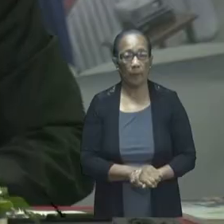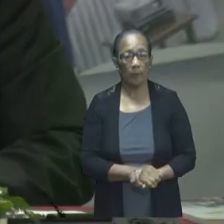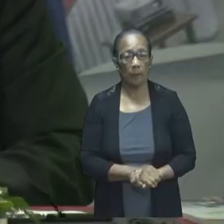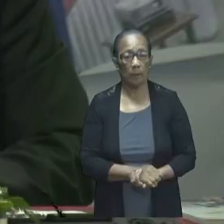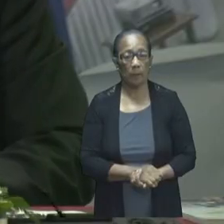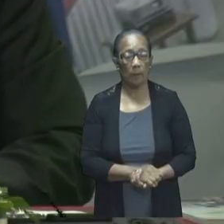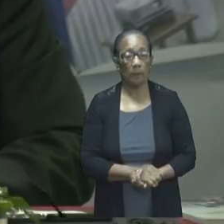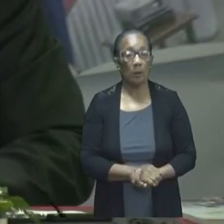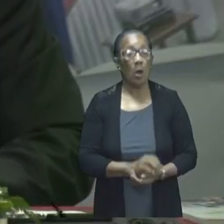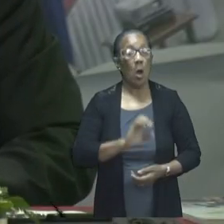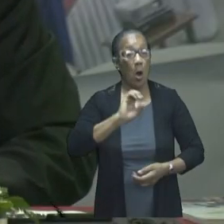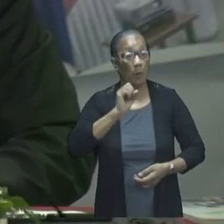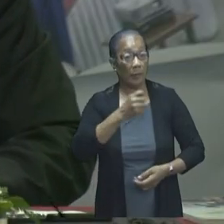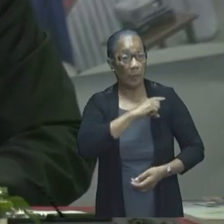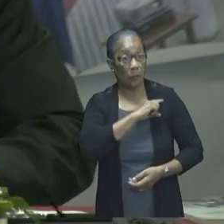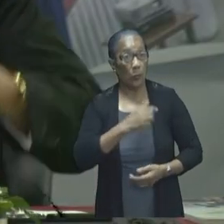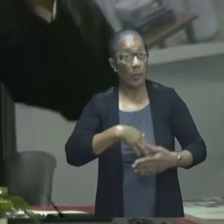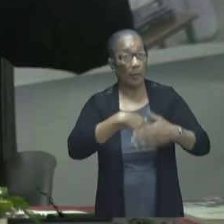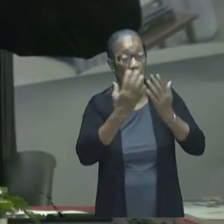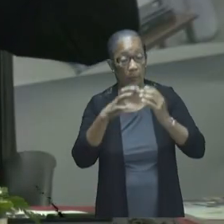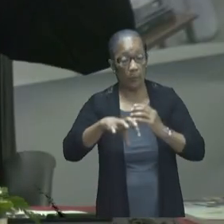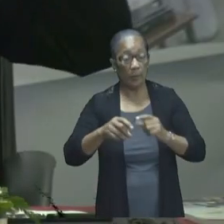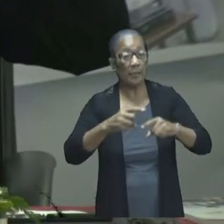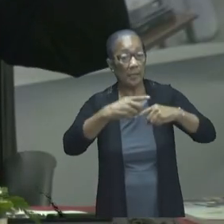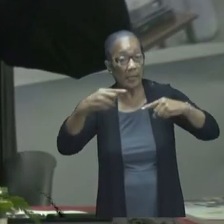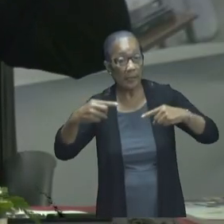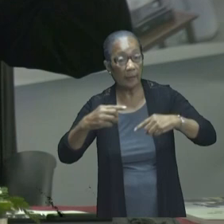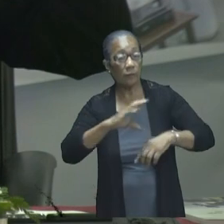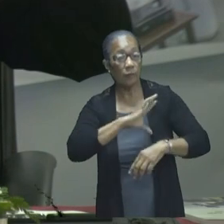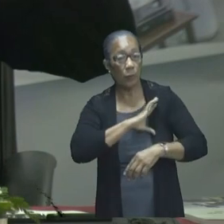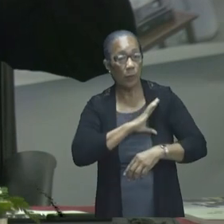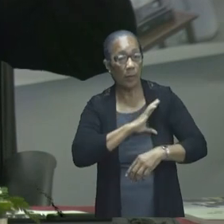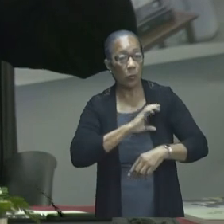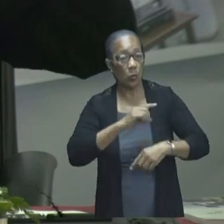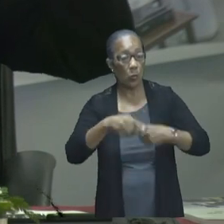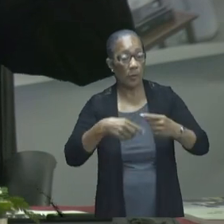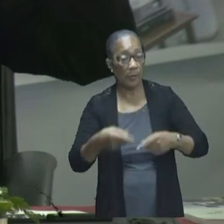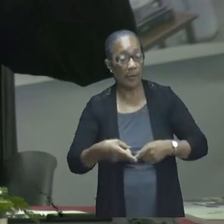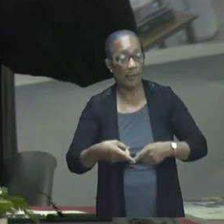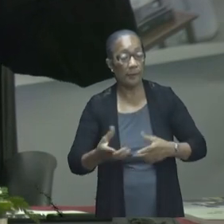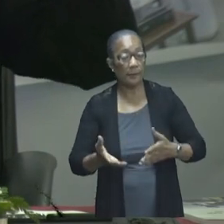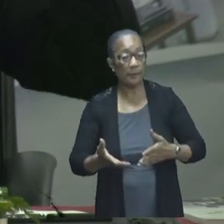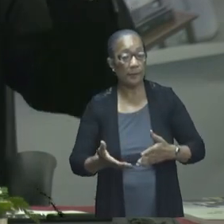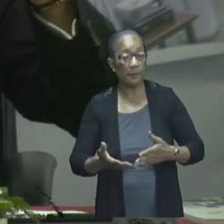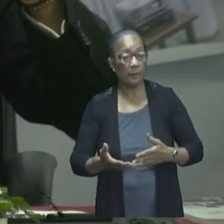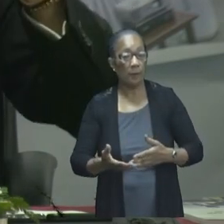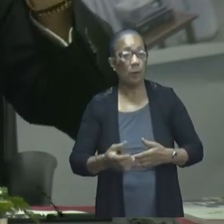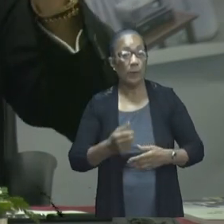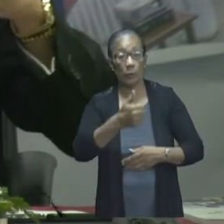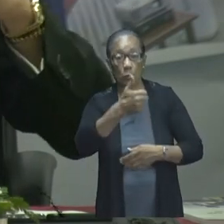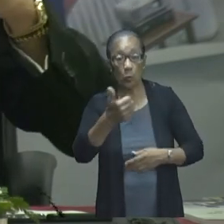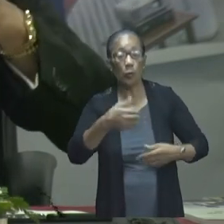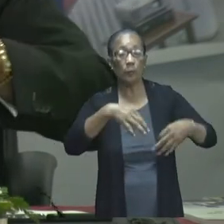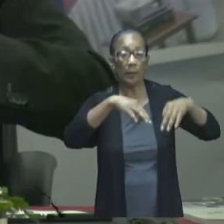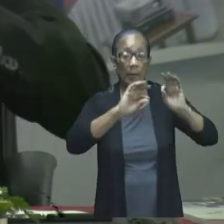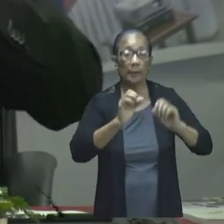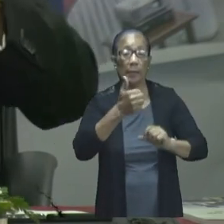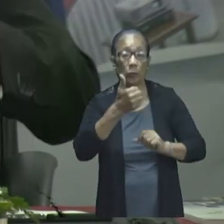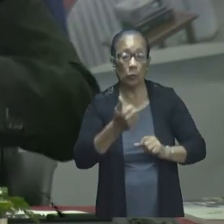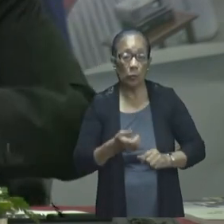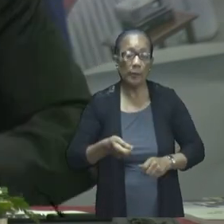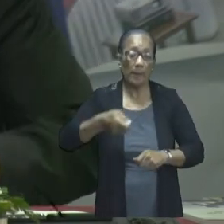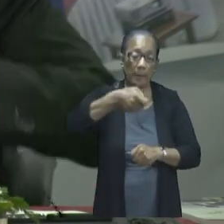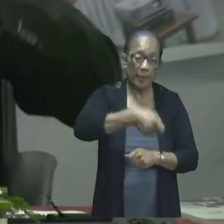omdat we carbon negatief zijn heibel carbon credits en deze karmann ghia dus met goed beleid en goede bijstand kunnen